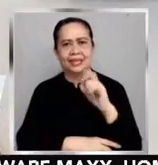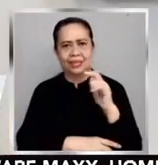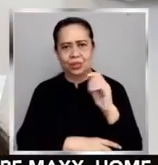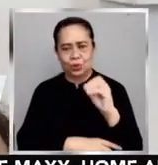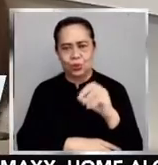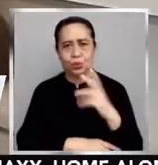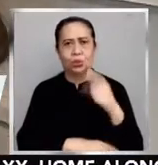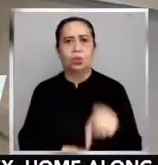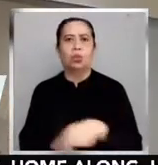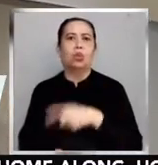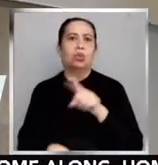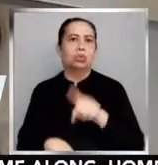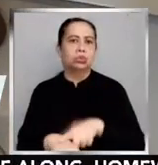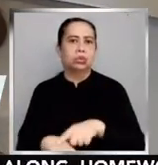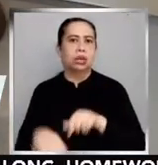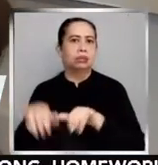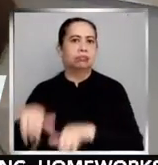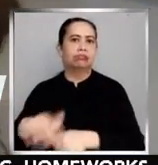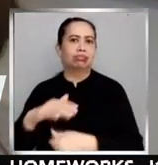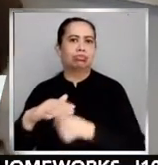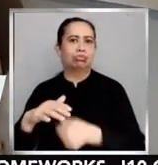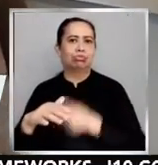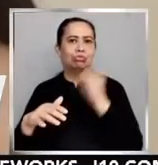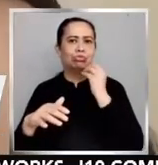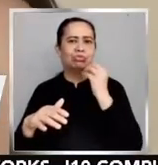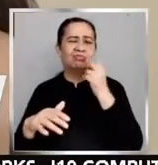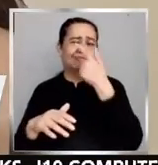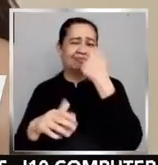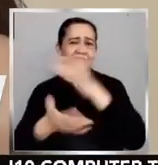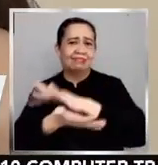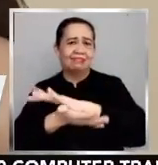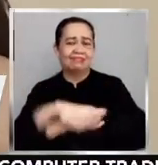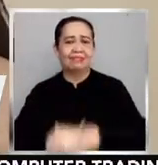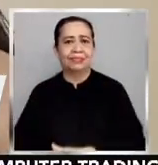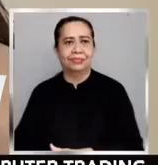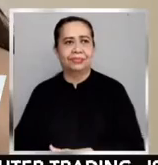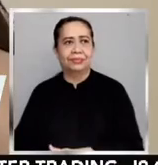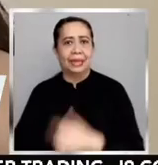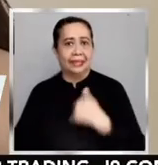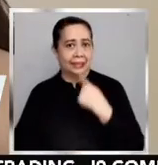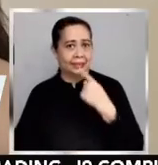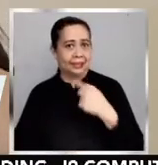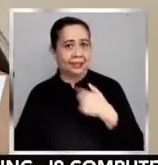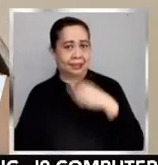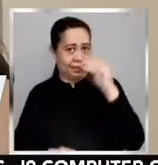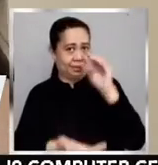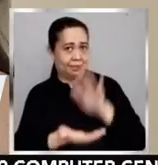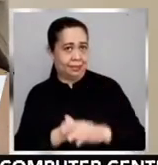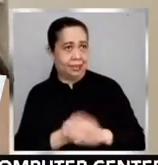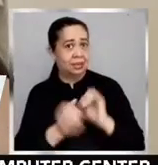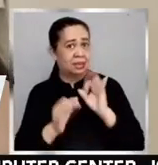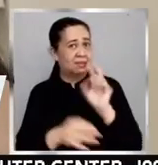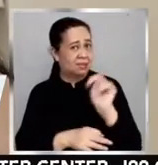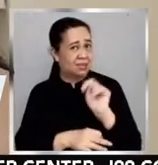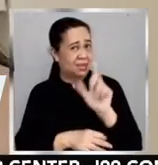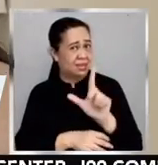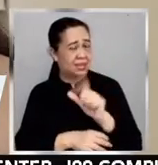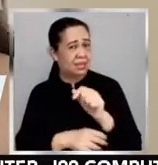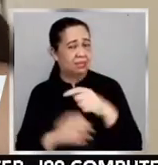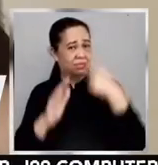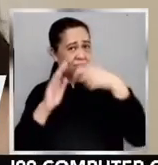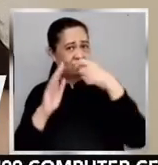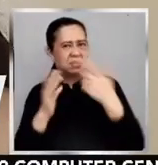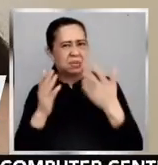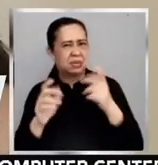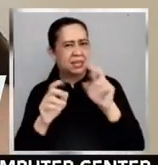daw siyang naging stay at home dahil sa pandemic. Sabi ko din kay Dong, kapag nagkataon na kailangan ko na mag-taping, siguro kailangan natin silang